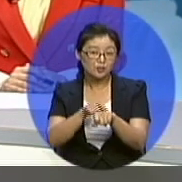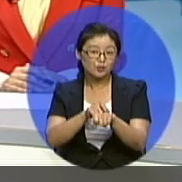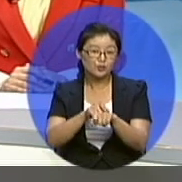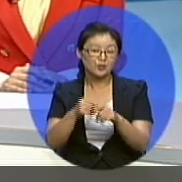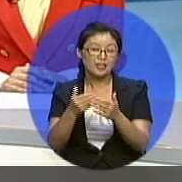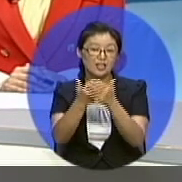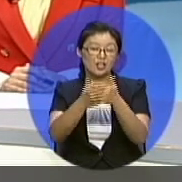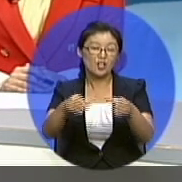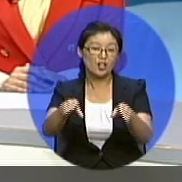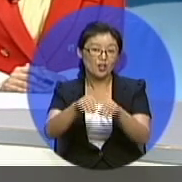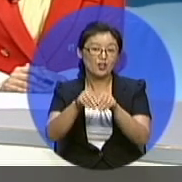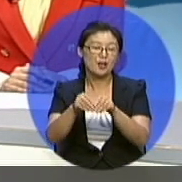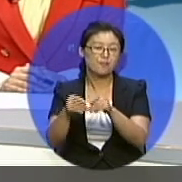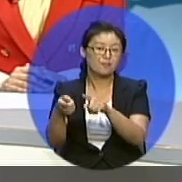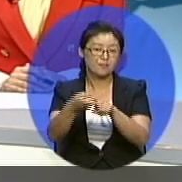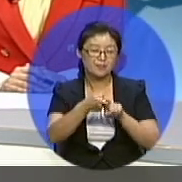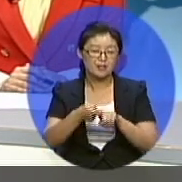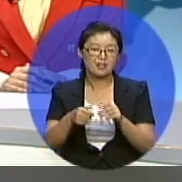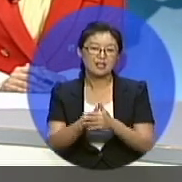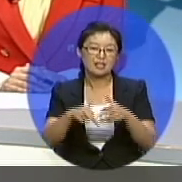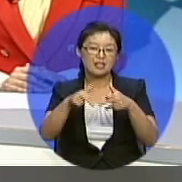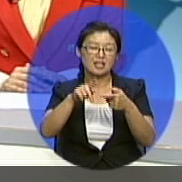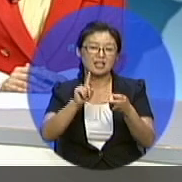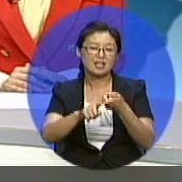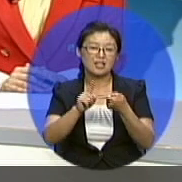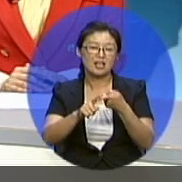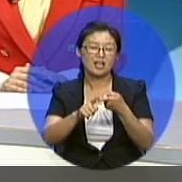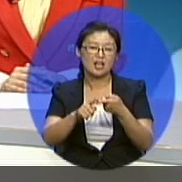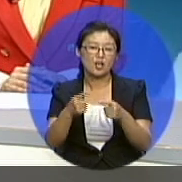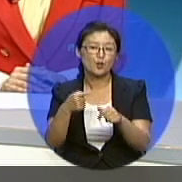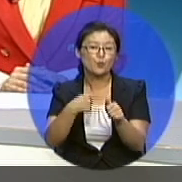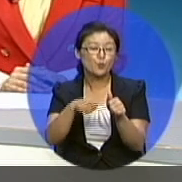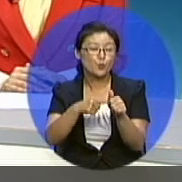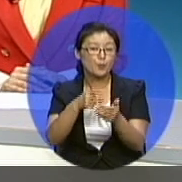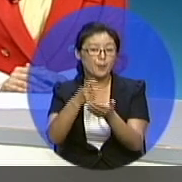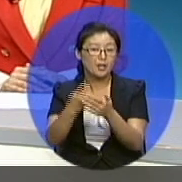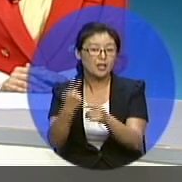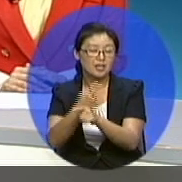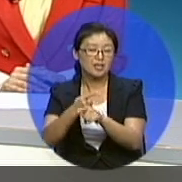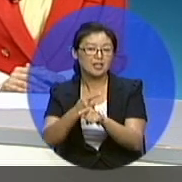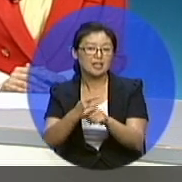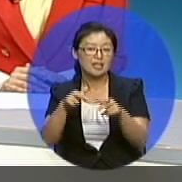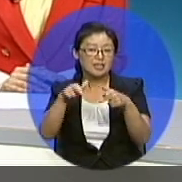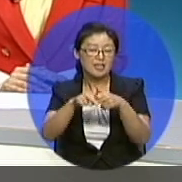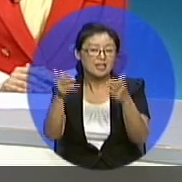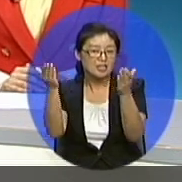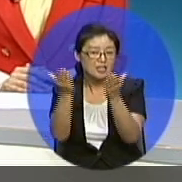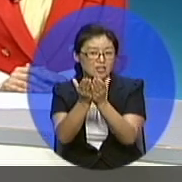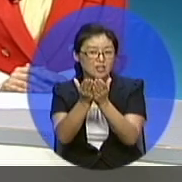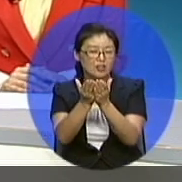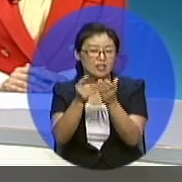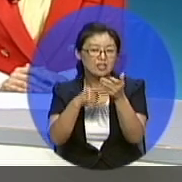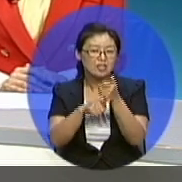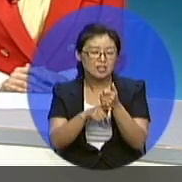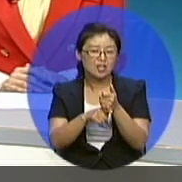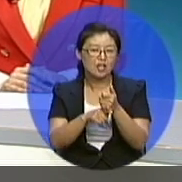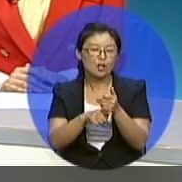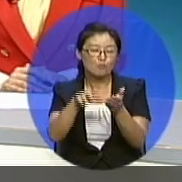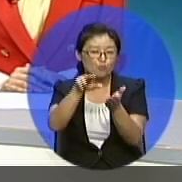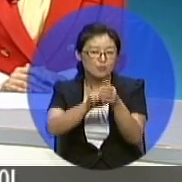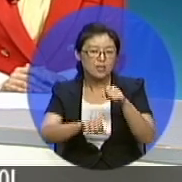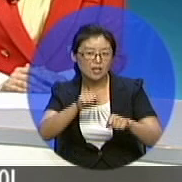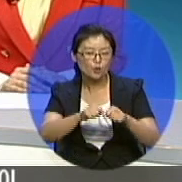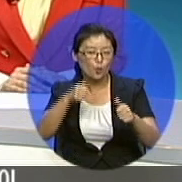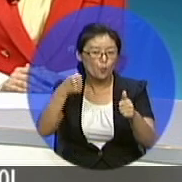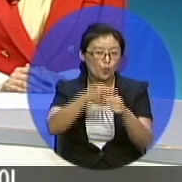한국특수교육총연합회가 장애인 등에 대한 특수교육법 개정 과정에서 장애 학생의 특성에서 기인한 문제 행동을 폭력으로 규정하고